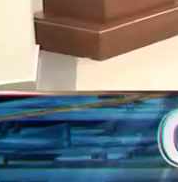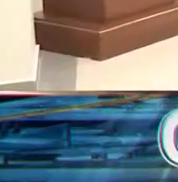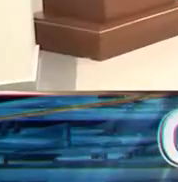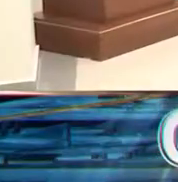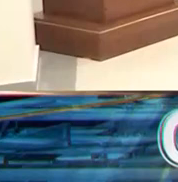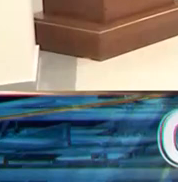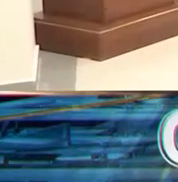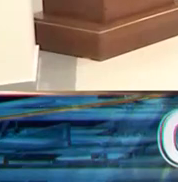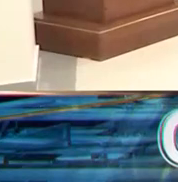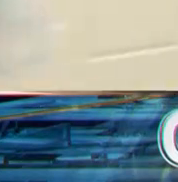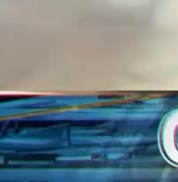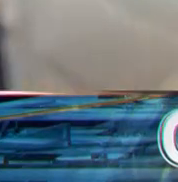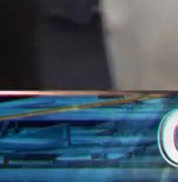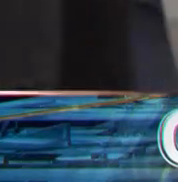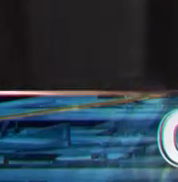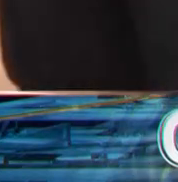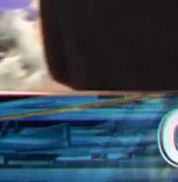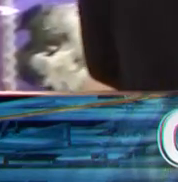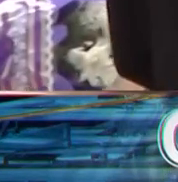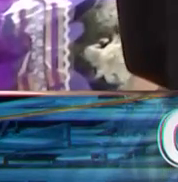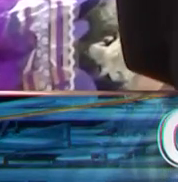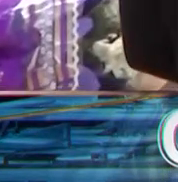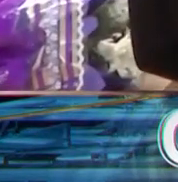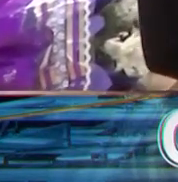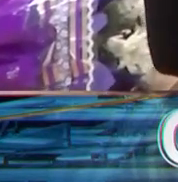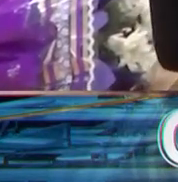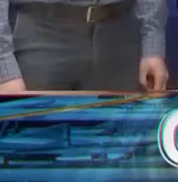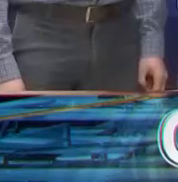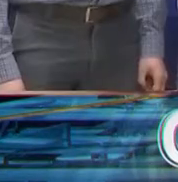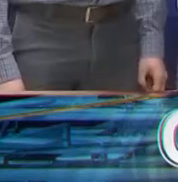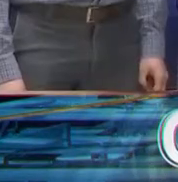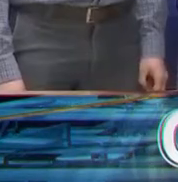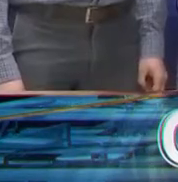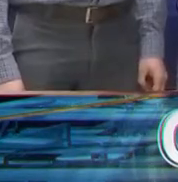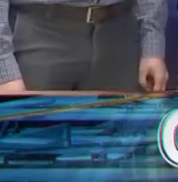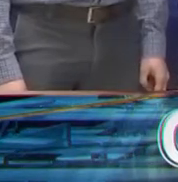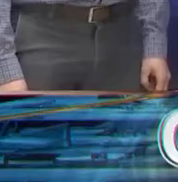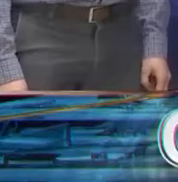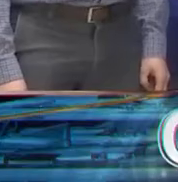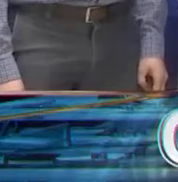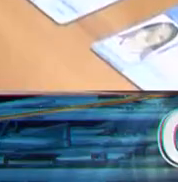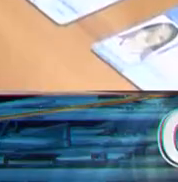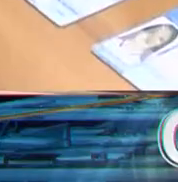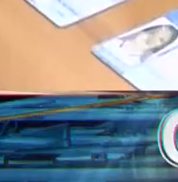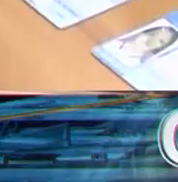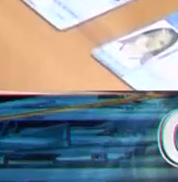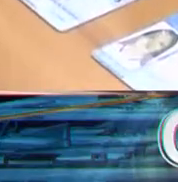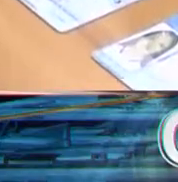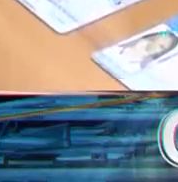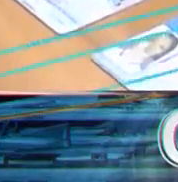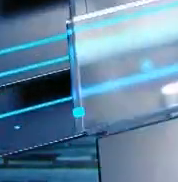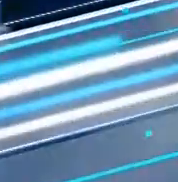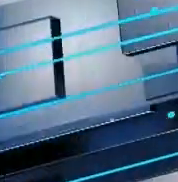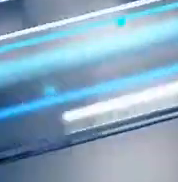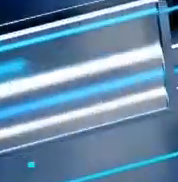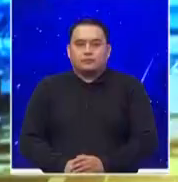Черный в тренде. Сразу 6 спортсменов Алматинской области удостоились черных поясов по карате Шинкё Кушинкай.